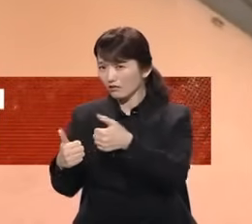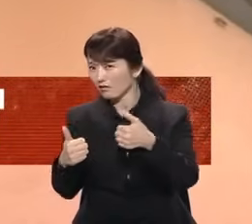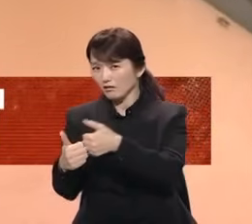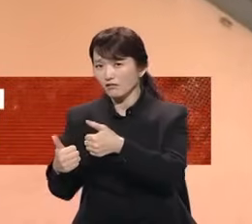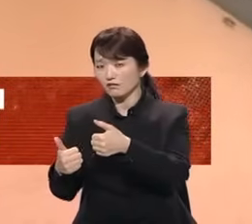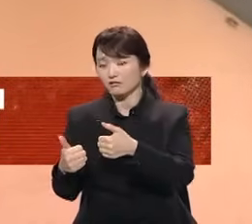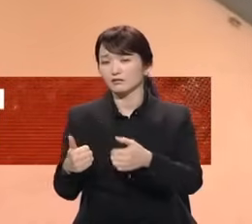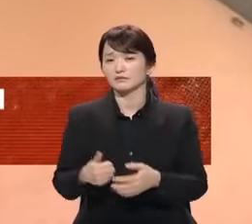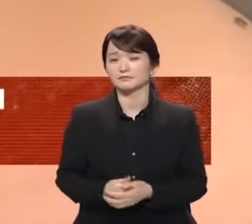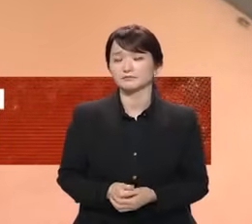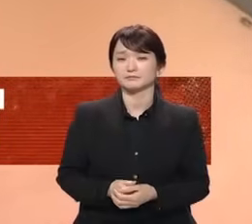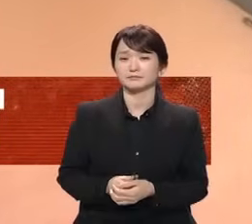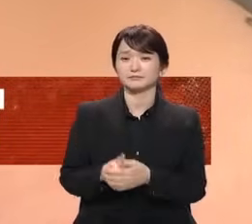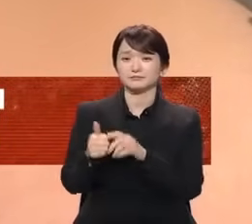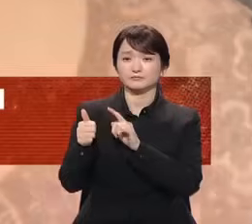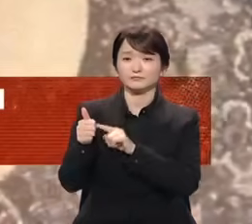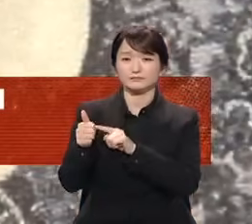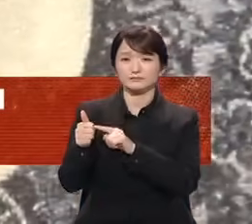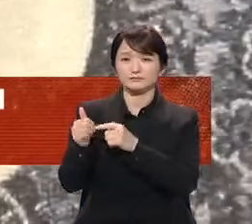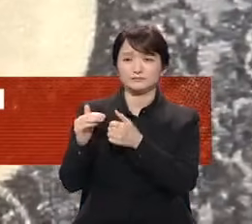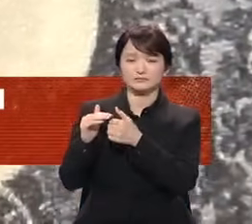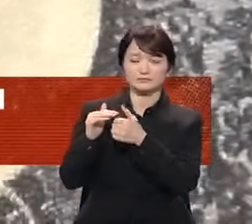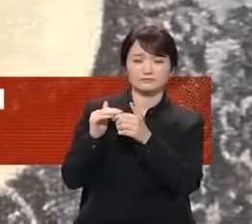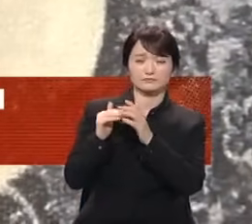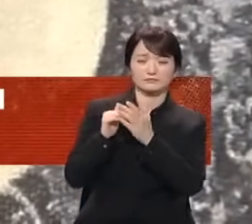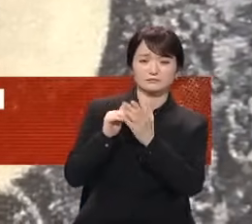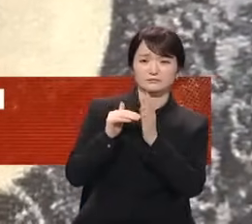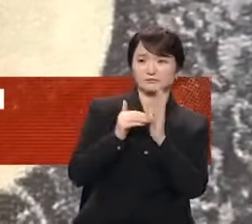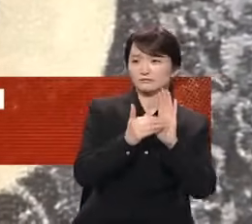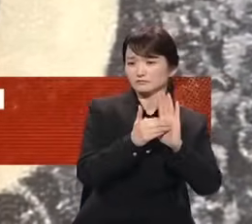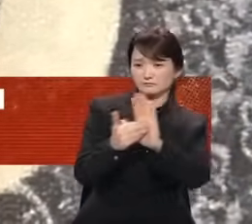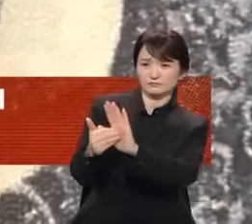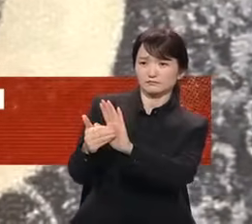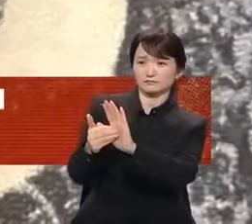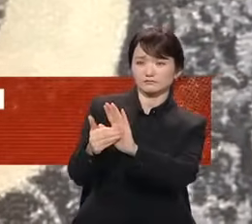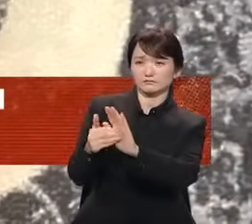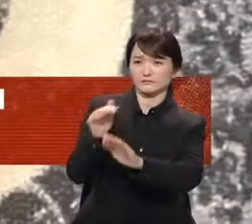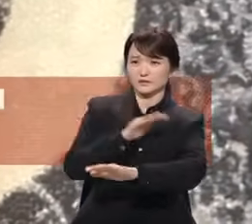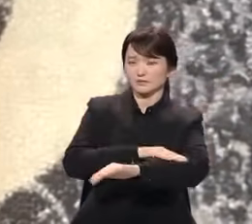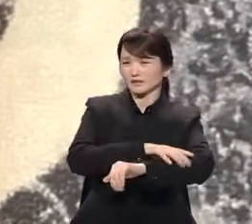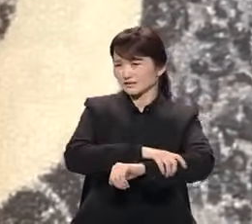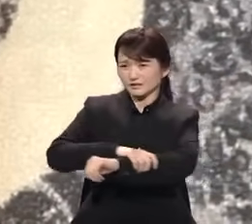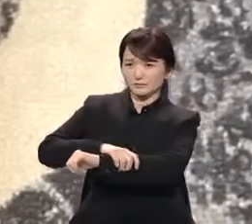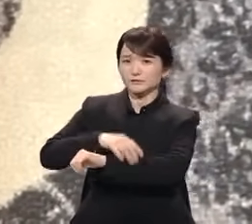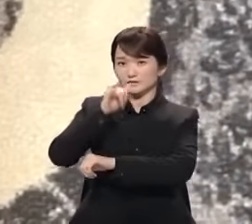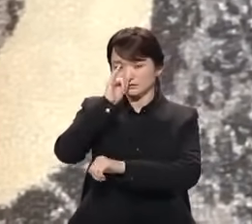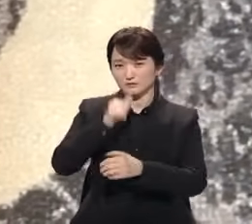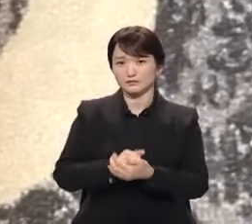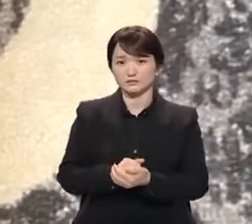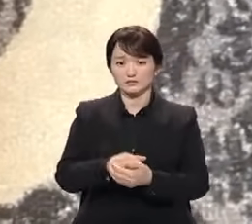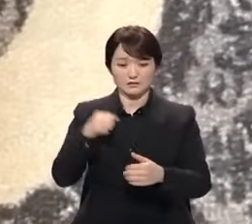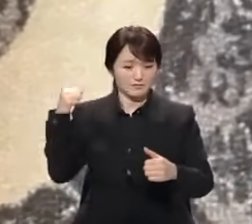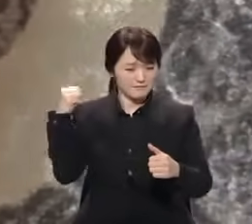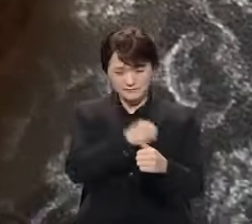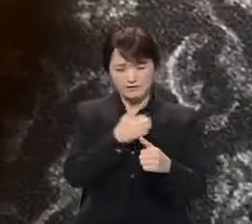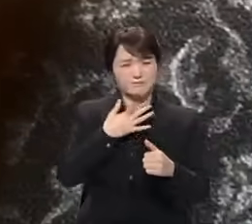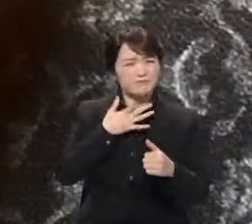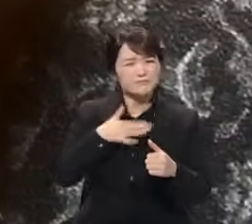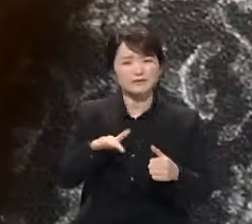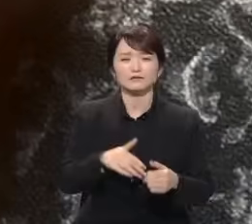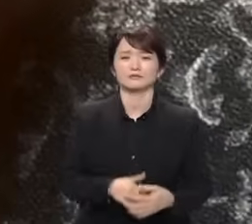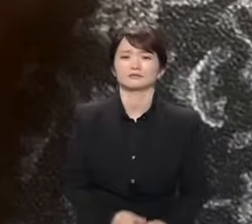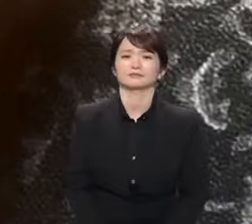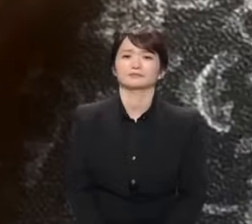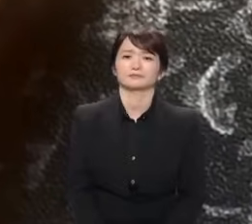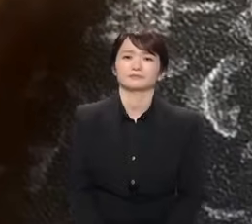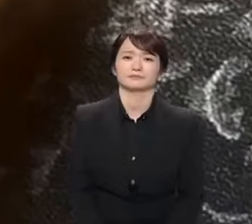하고요. 제보자가 사장을 제지하거나 뭐 양발을 붙잡거나 이런 건 했지만 결코 때린 적은 없다라고 주장을